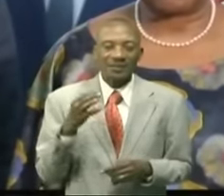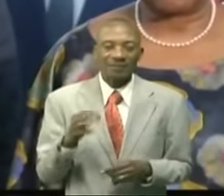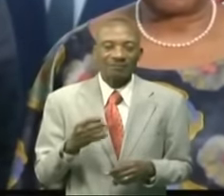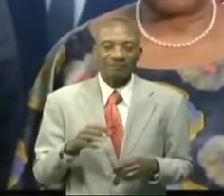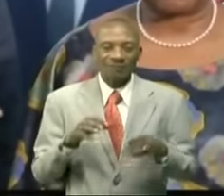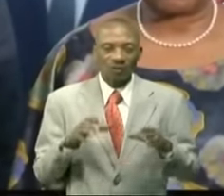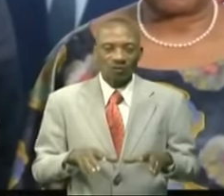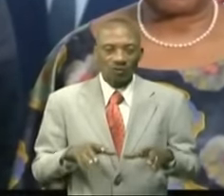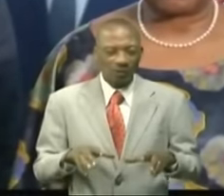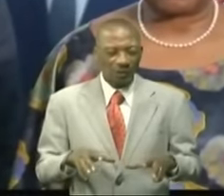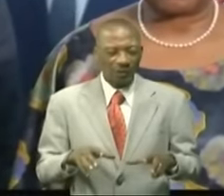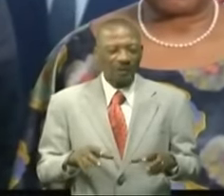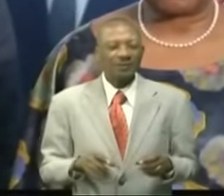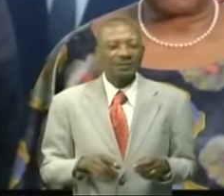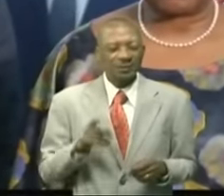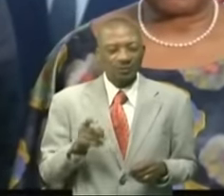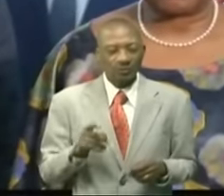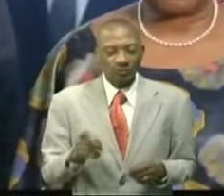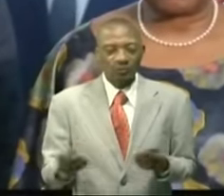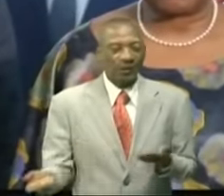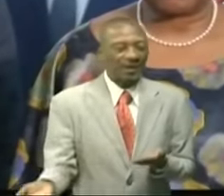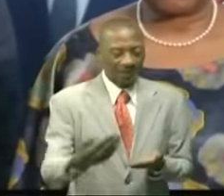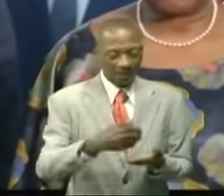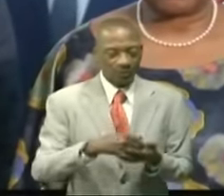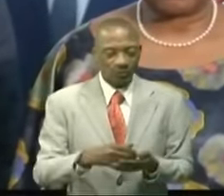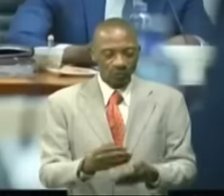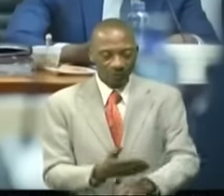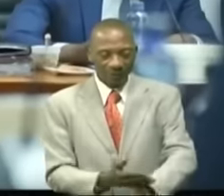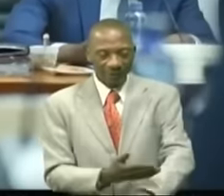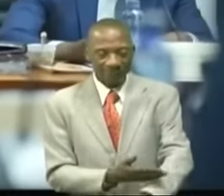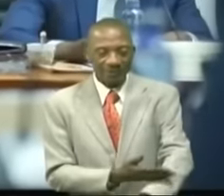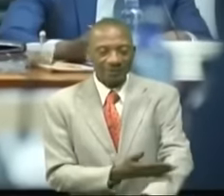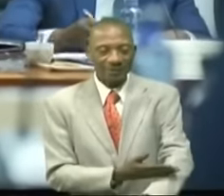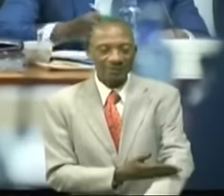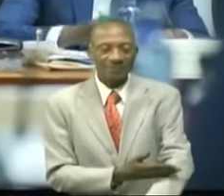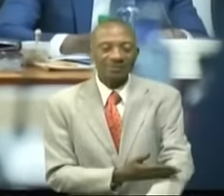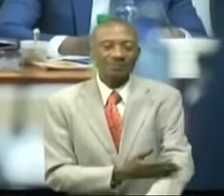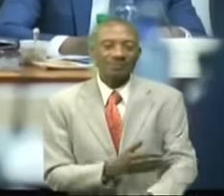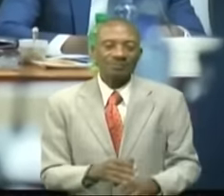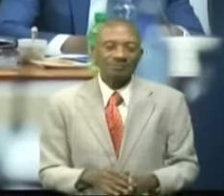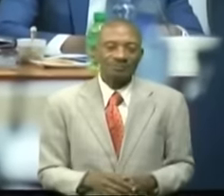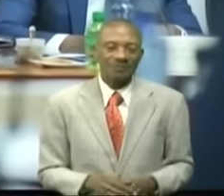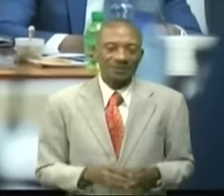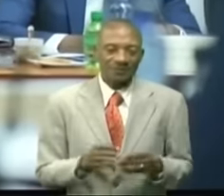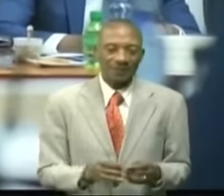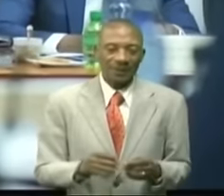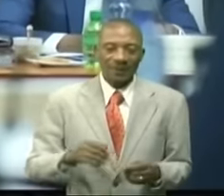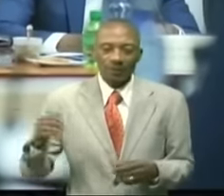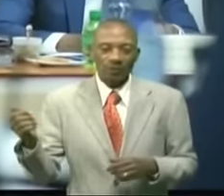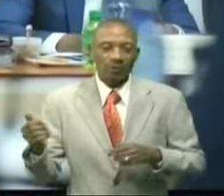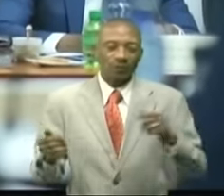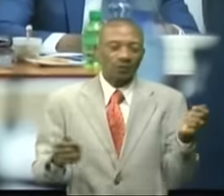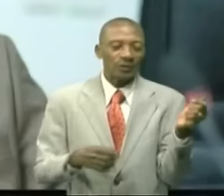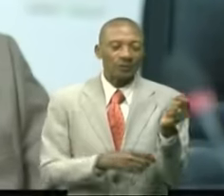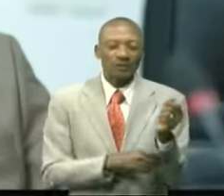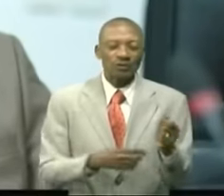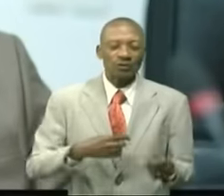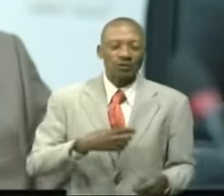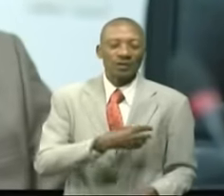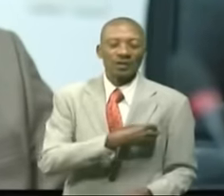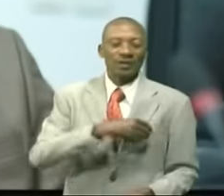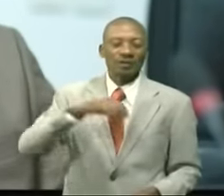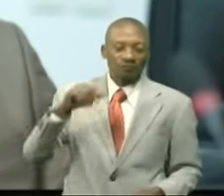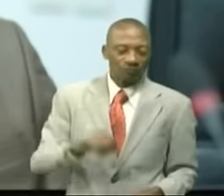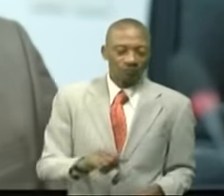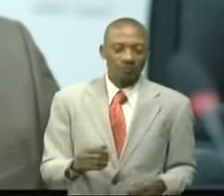se déprécier et impose des taux qui sont totalement différents de ceux que l'on trouve